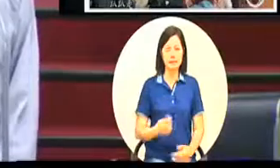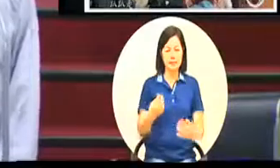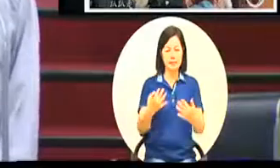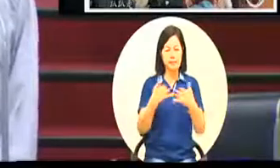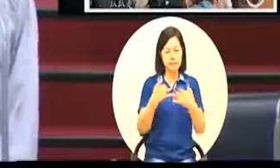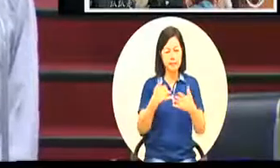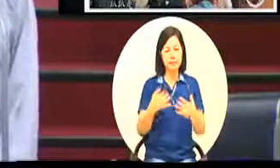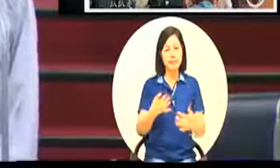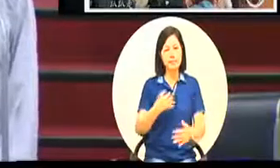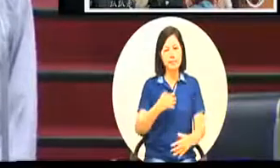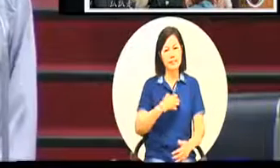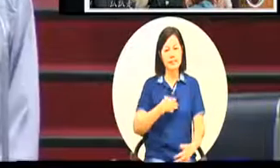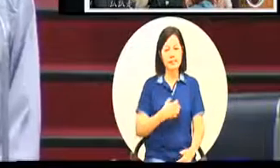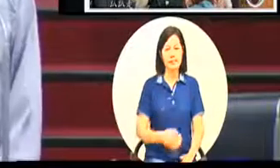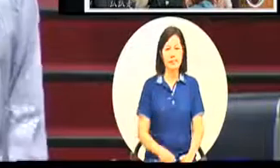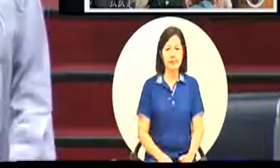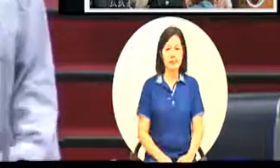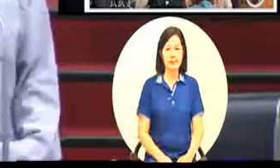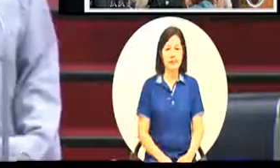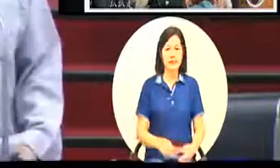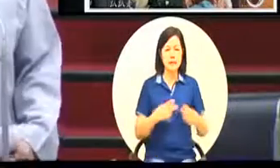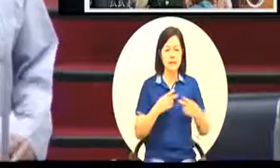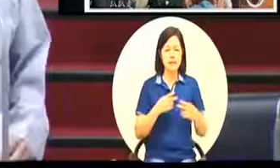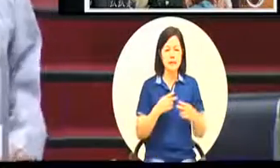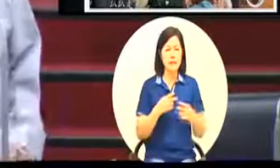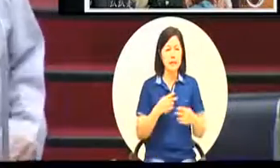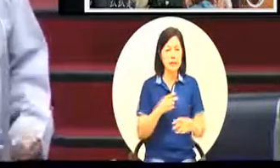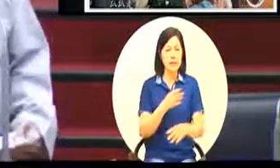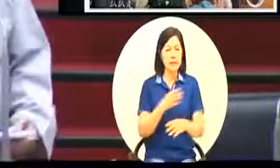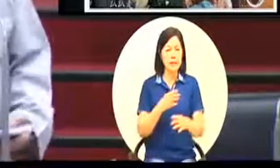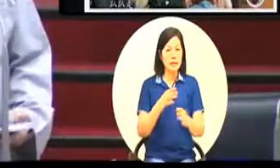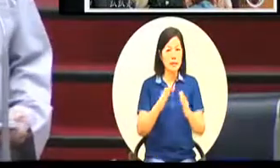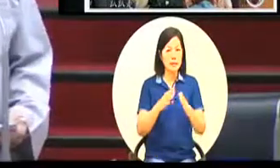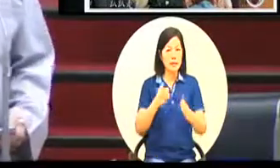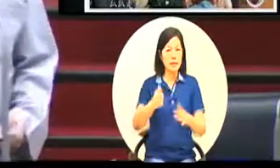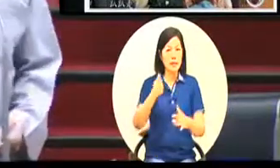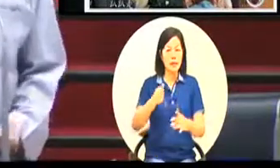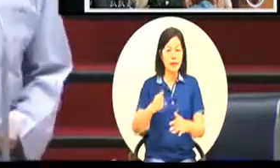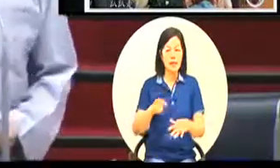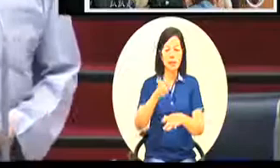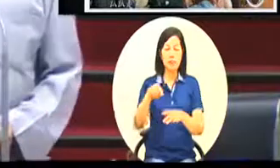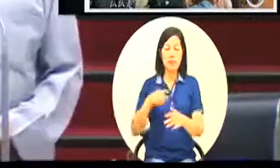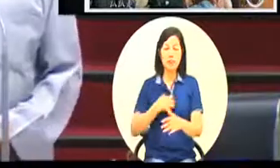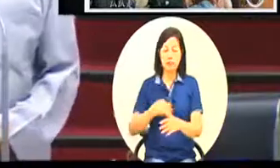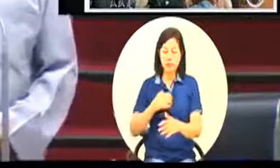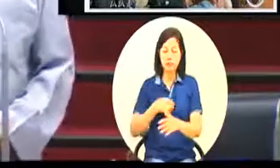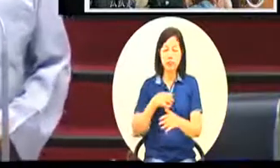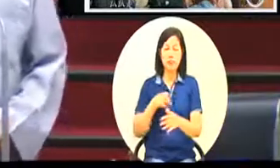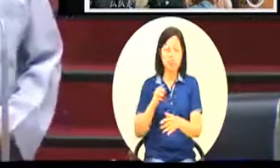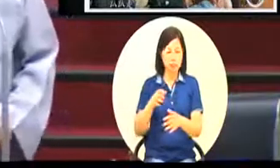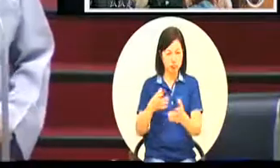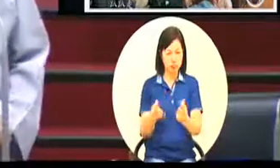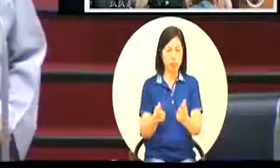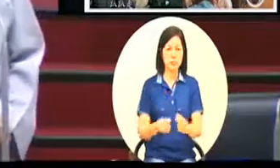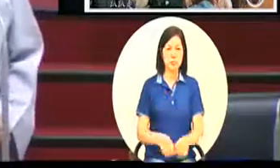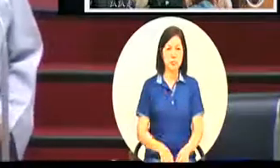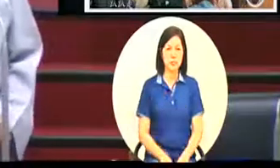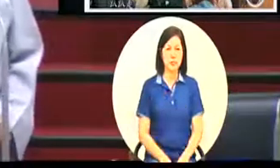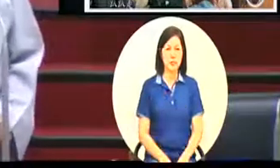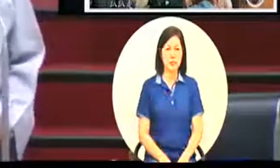你较支持人咪怨叹，讲阿扁阿太无要甲放。另外，咱的赖清